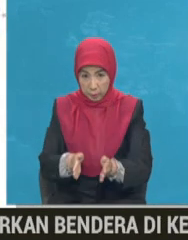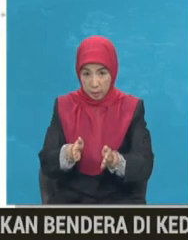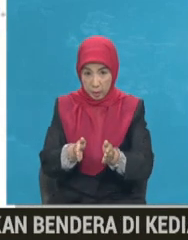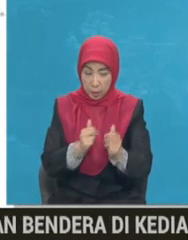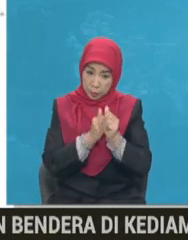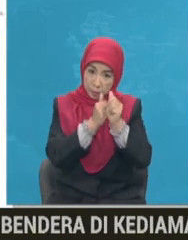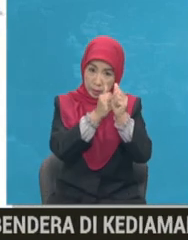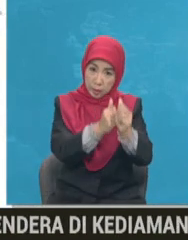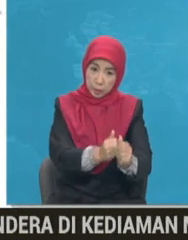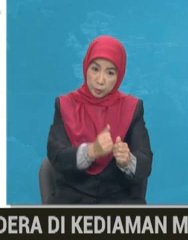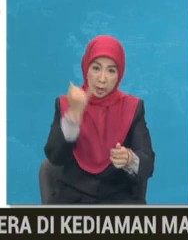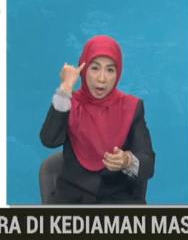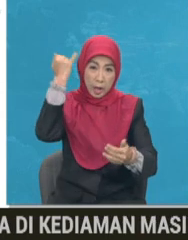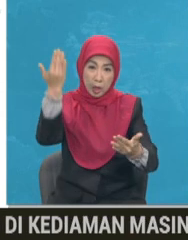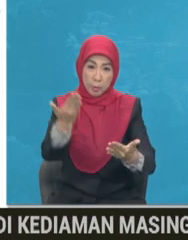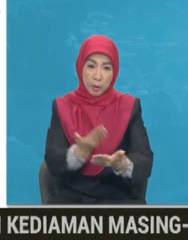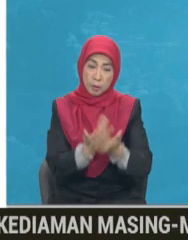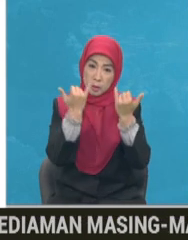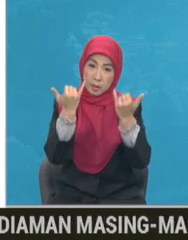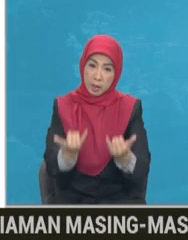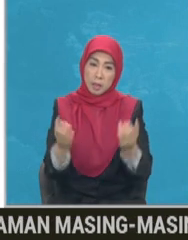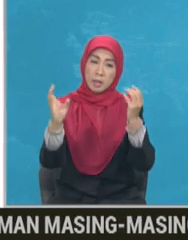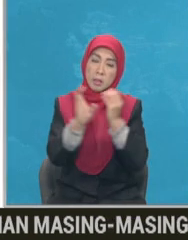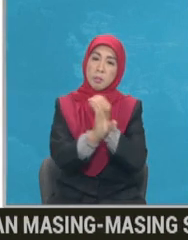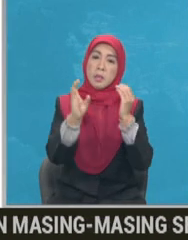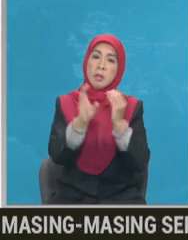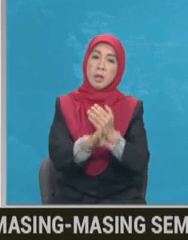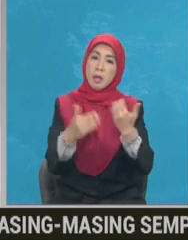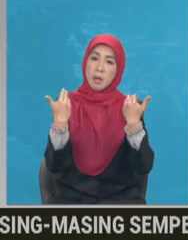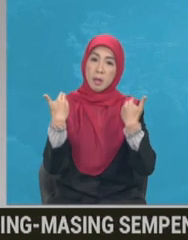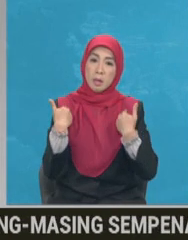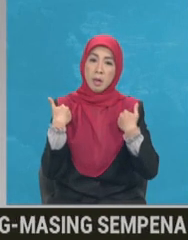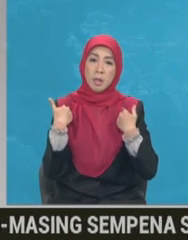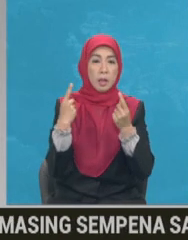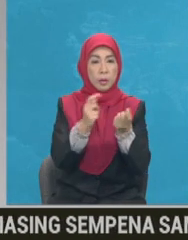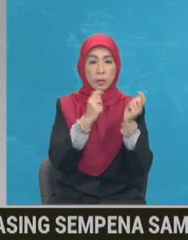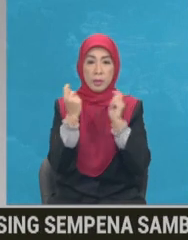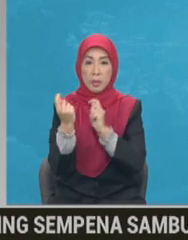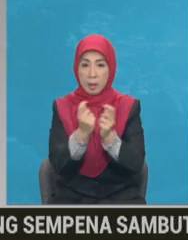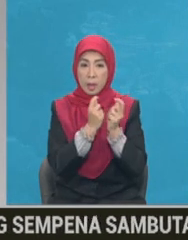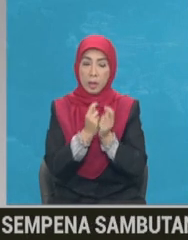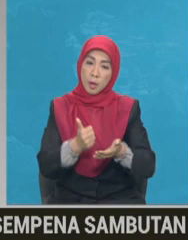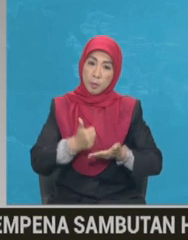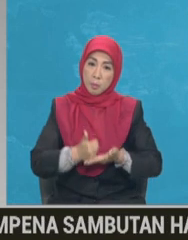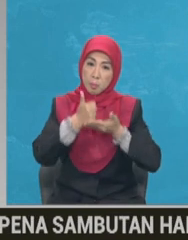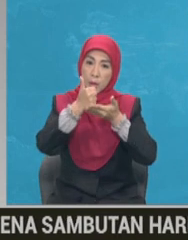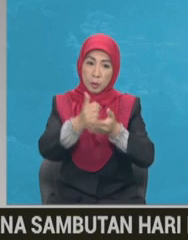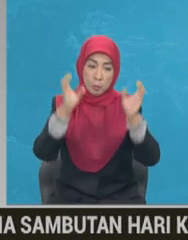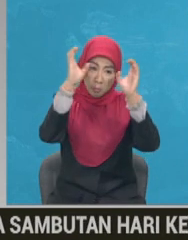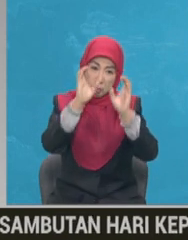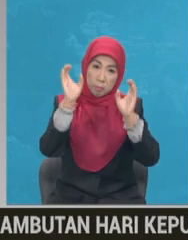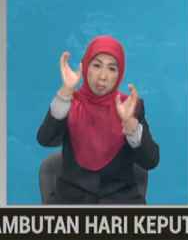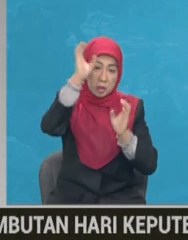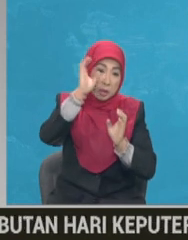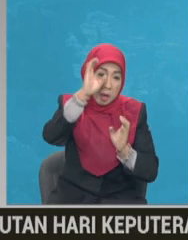mengikuti lah inovasi terkini dan campuran-campuran yang ada dan sama-sama petani menolong untuk mencari